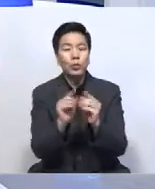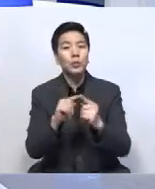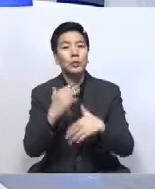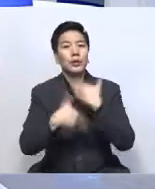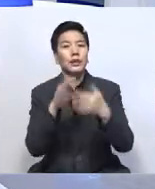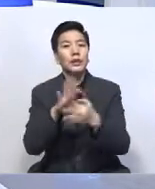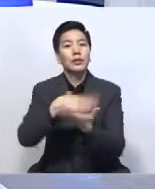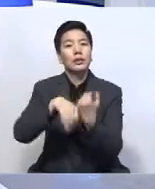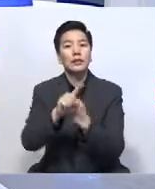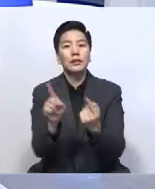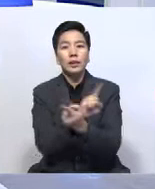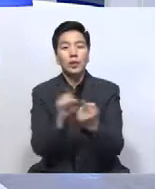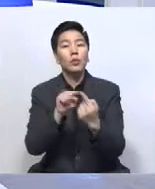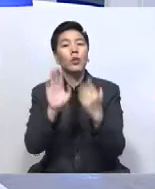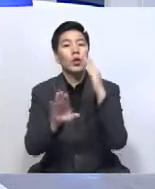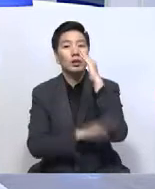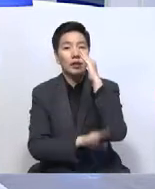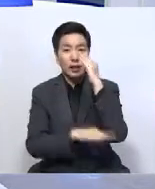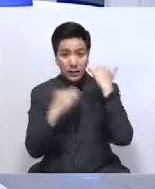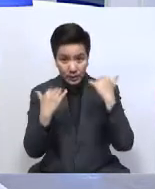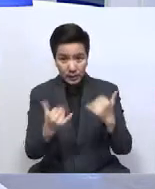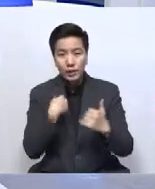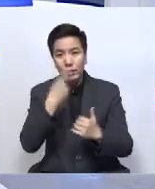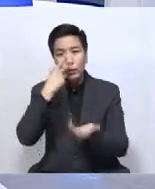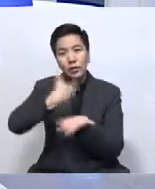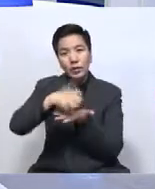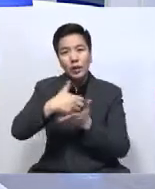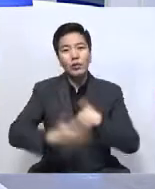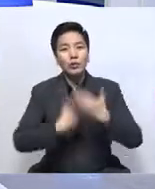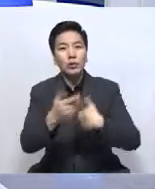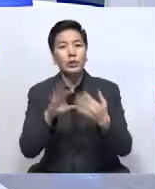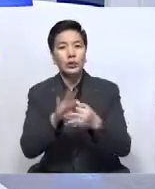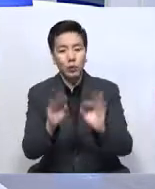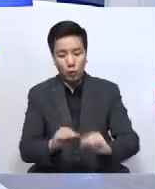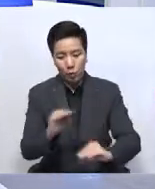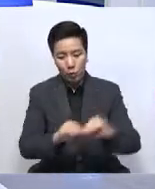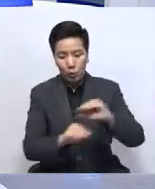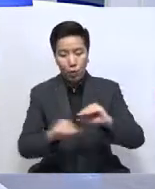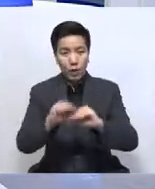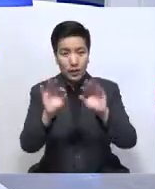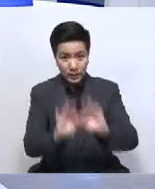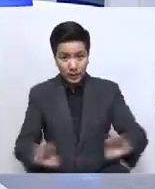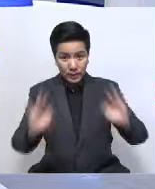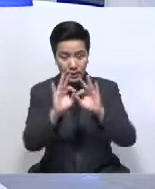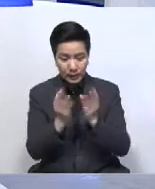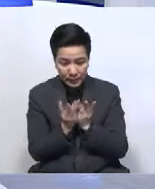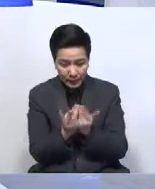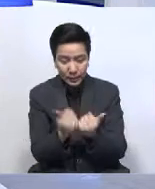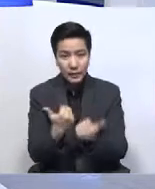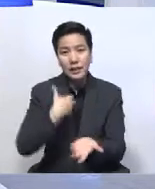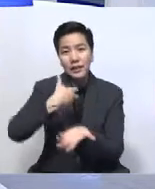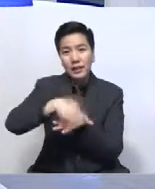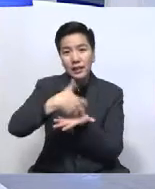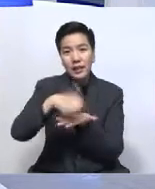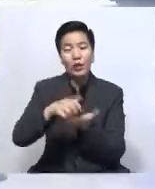การพัฒนาเศรษฐกิจและสังคมในพื้นที่ชายแดนภาคใต้ด้วยติดตามความคืบหน้าโครงการสำคัญสำคัญด้วยนะคะติดตามรายละเอียดจากคุณมาสุ